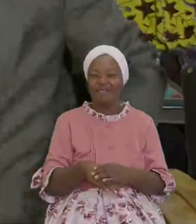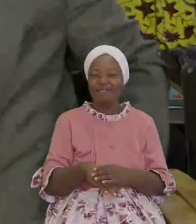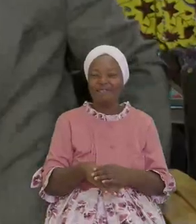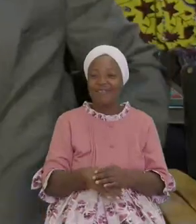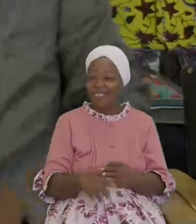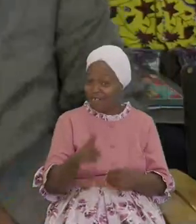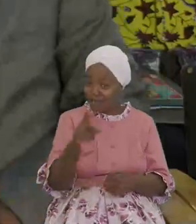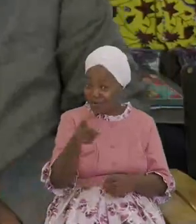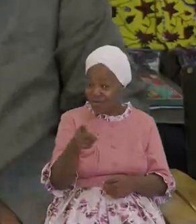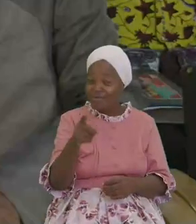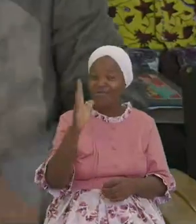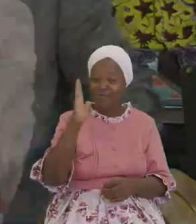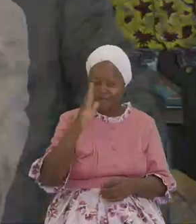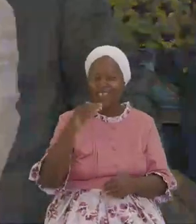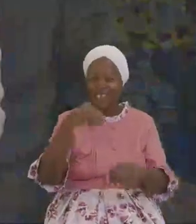toi tu vas entrer.